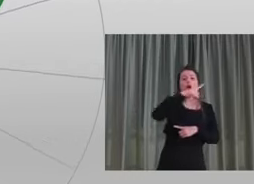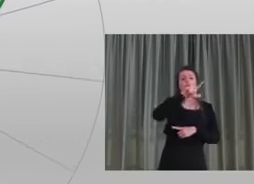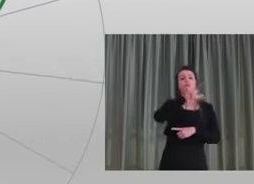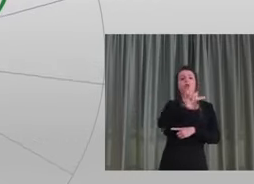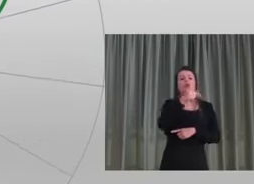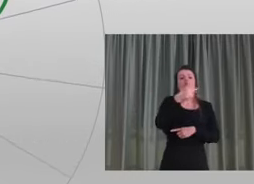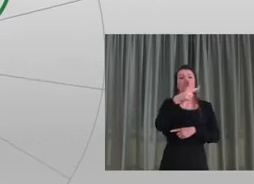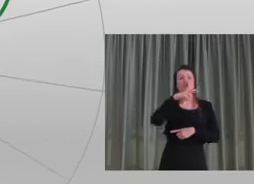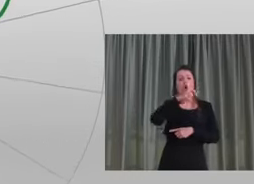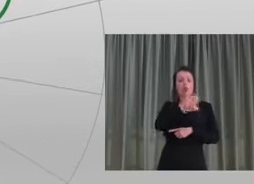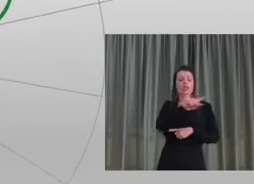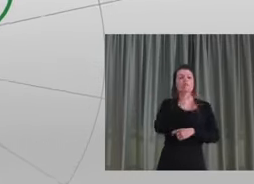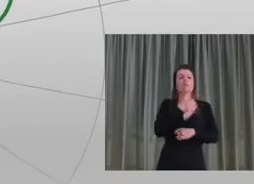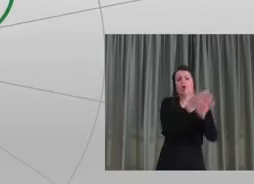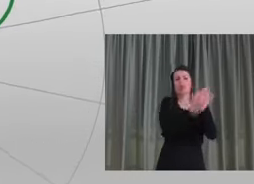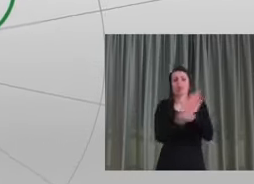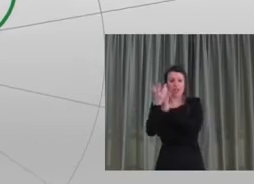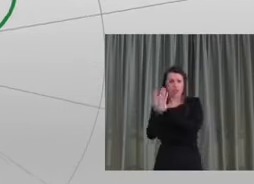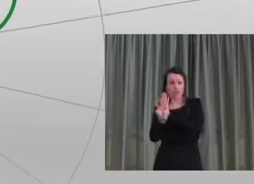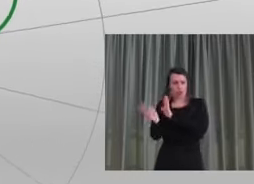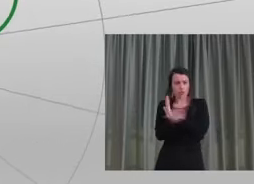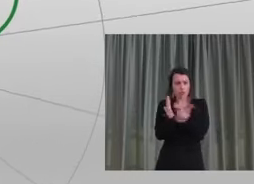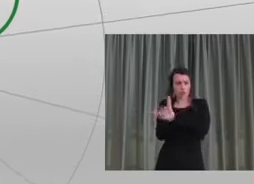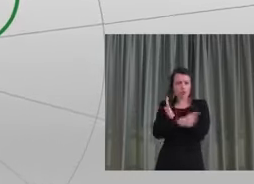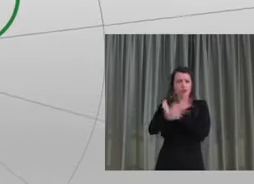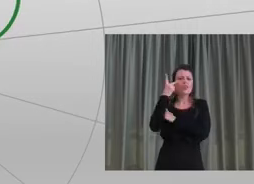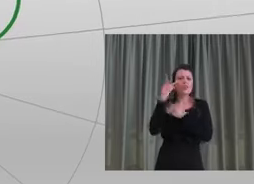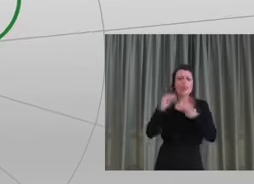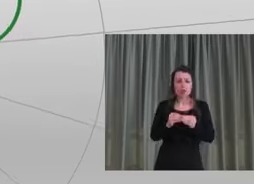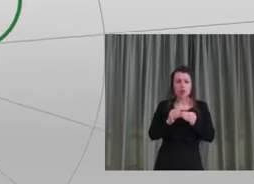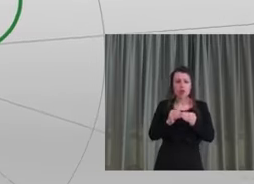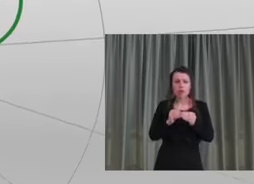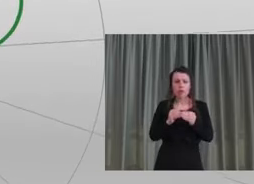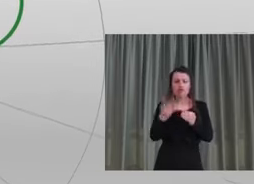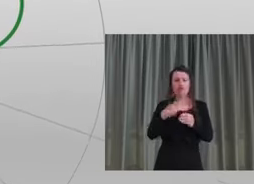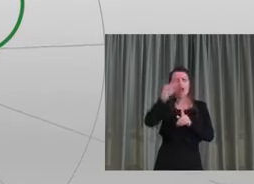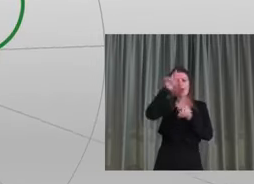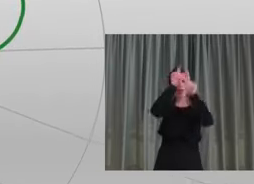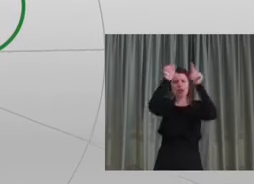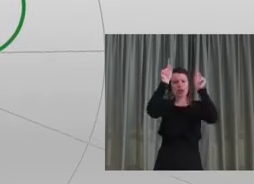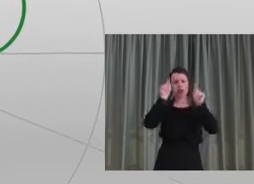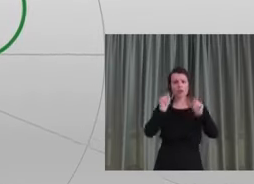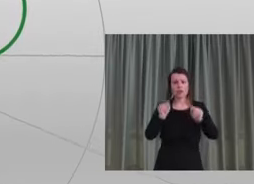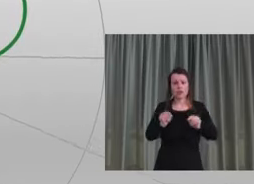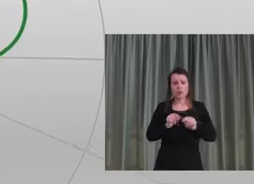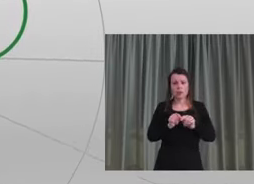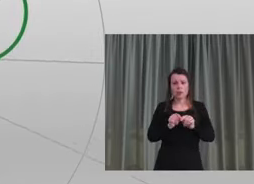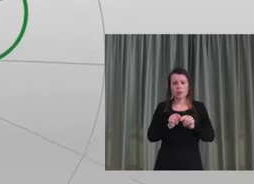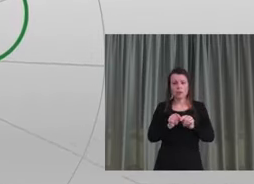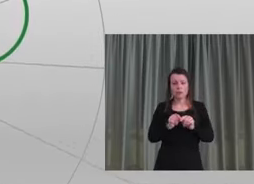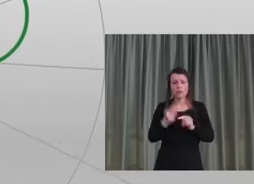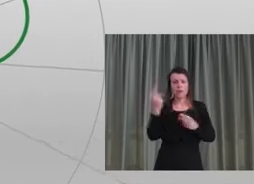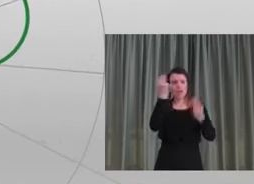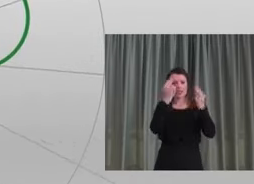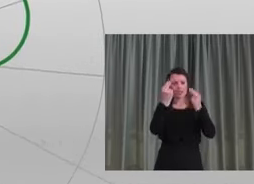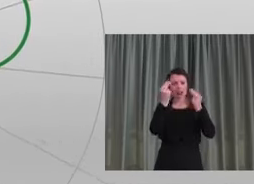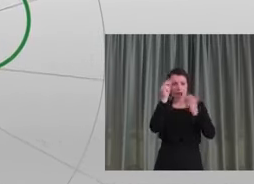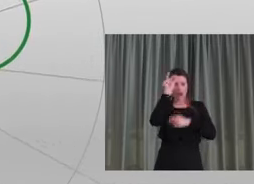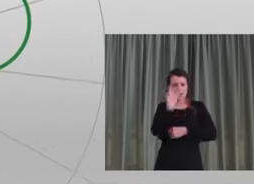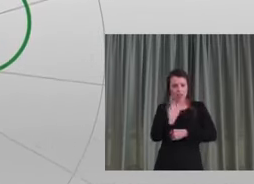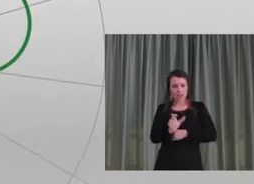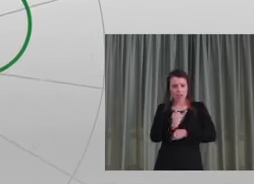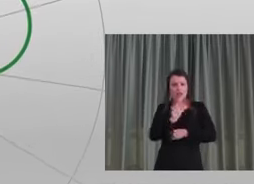dovete innanzitutto spuntare come vedete dalla grafica in alto ci deve essere il il pallino verde